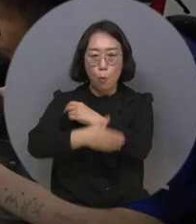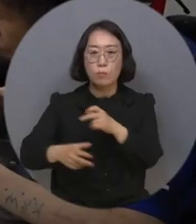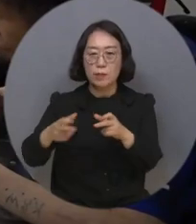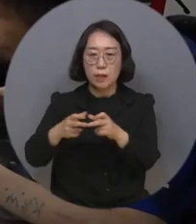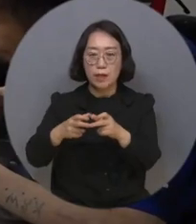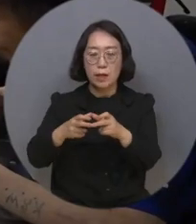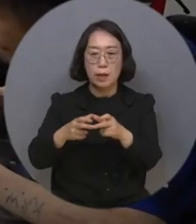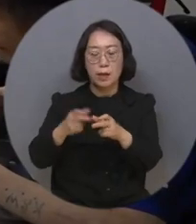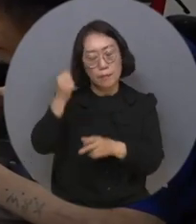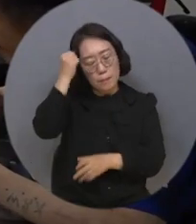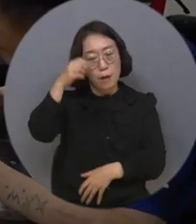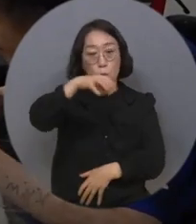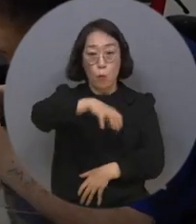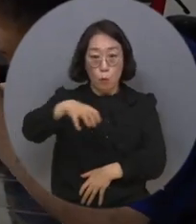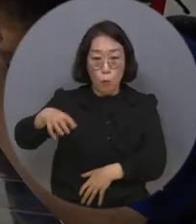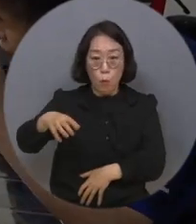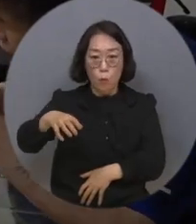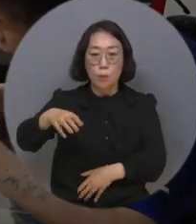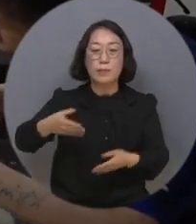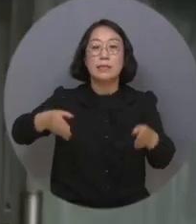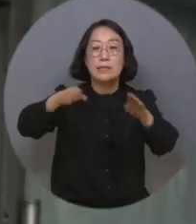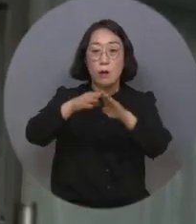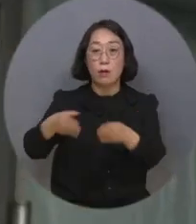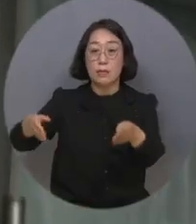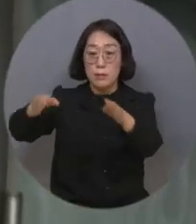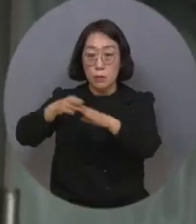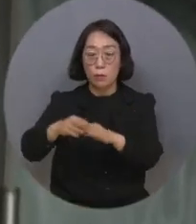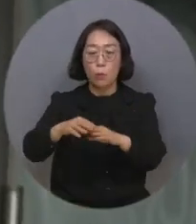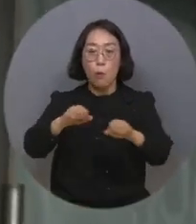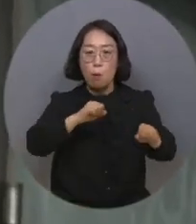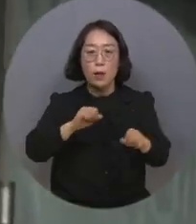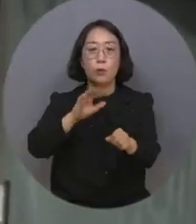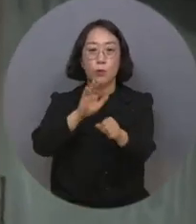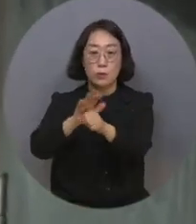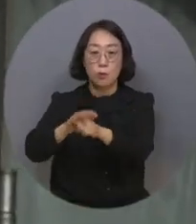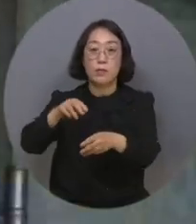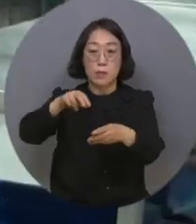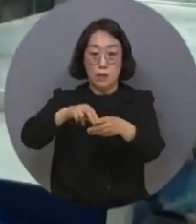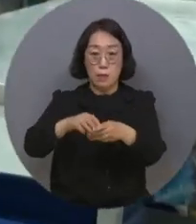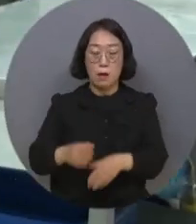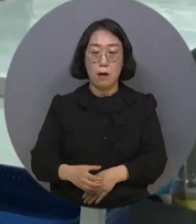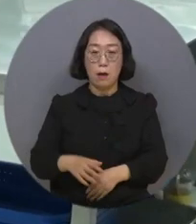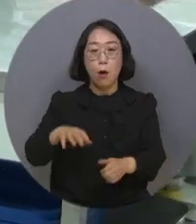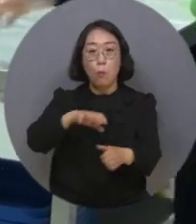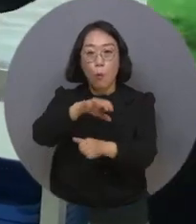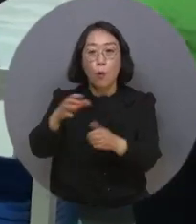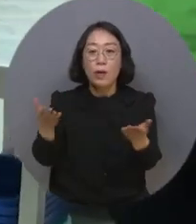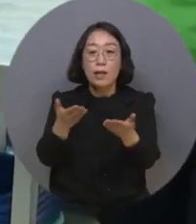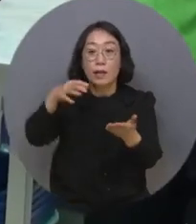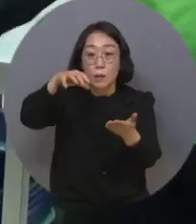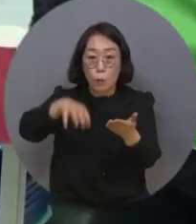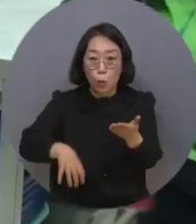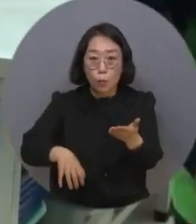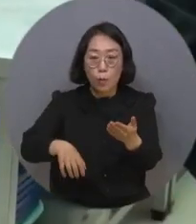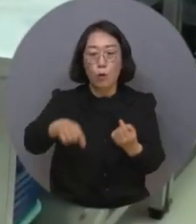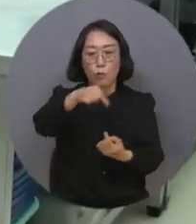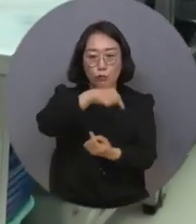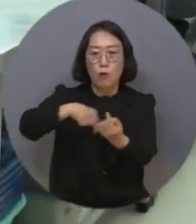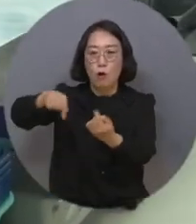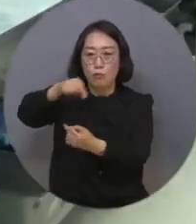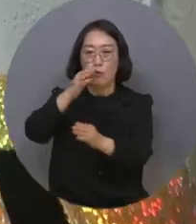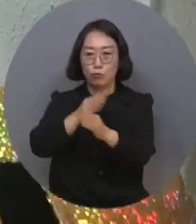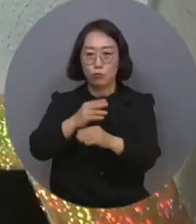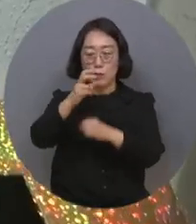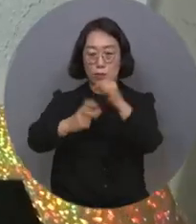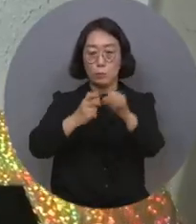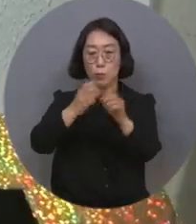거주시설, 장애인 주단기 보호시설, 장애인 활동지원센터, 장애인 보호작업장까지 운영하고 있습니다.